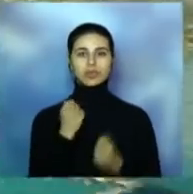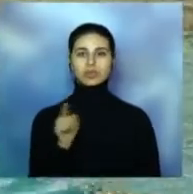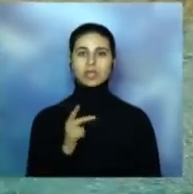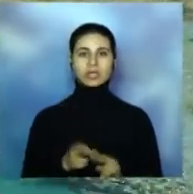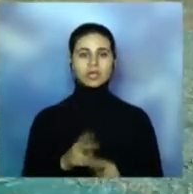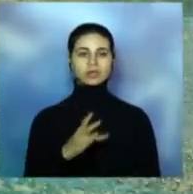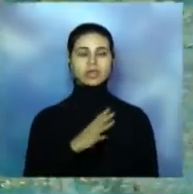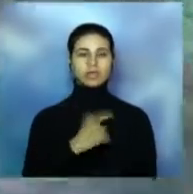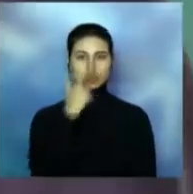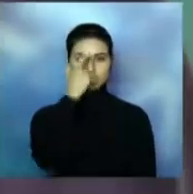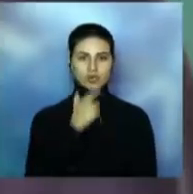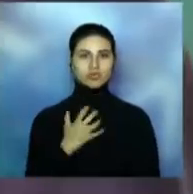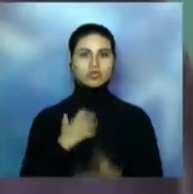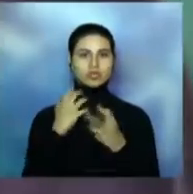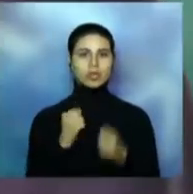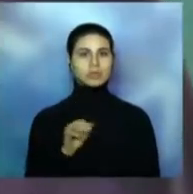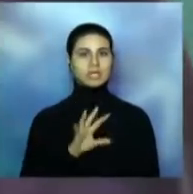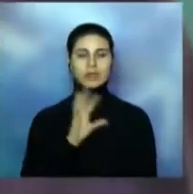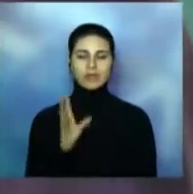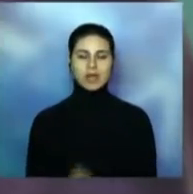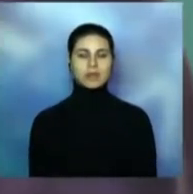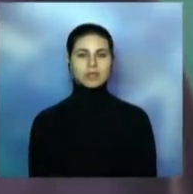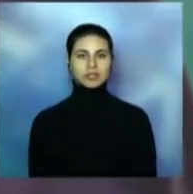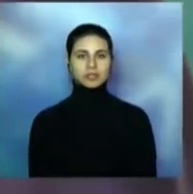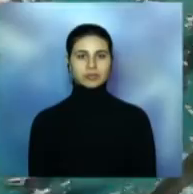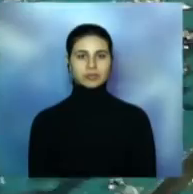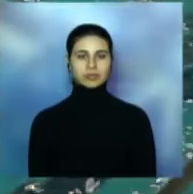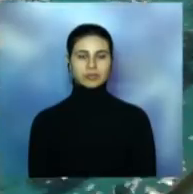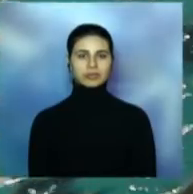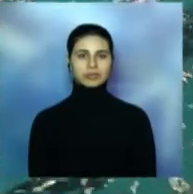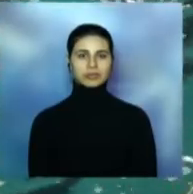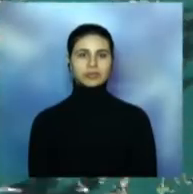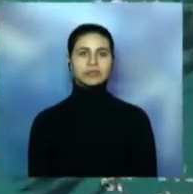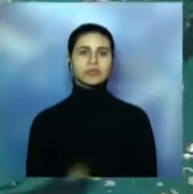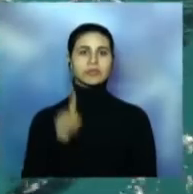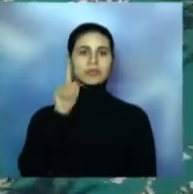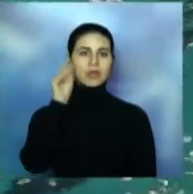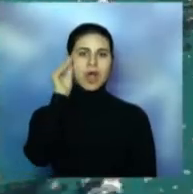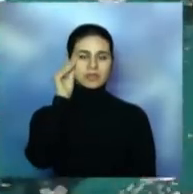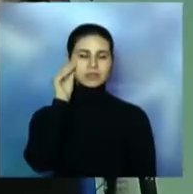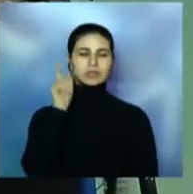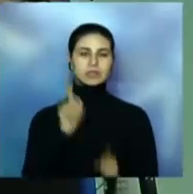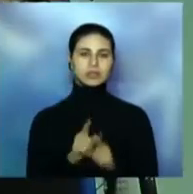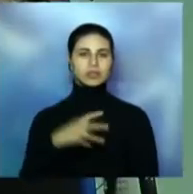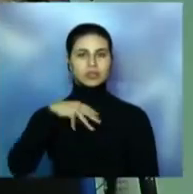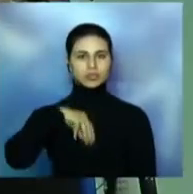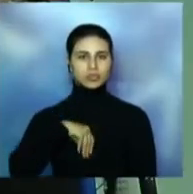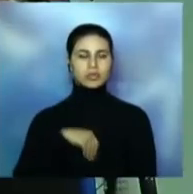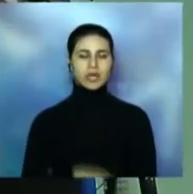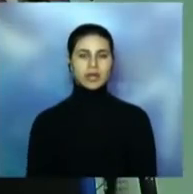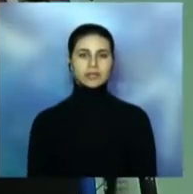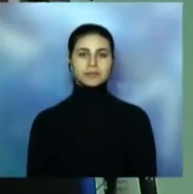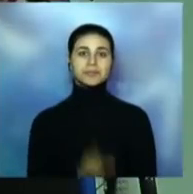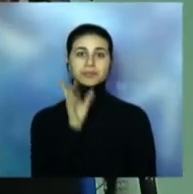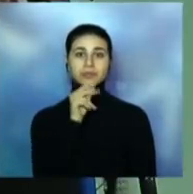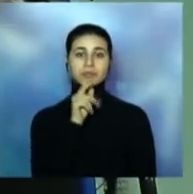იყო ჯანმრთელი საერთოდ ყველაფერში. აზრებში, ფიქრით, სულიერად ენერგიას რო